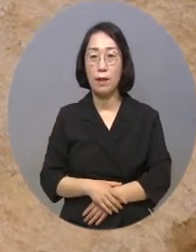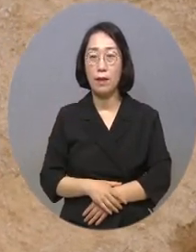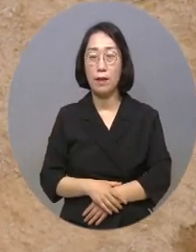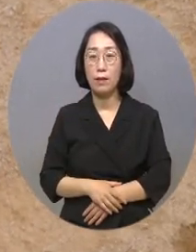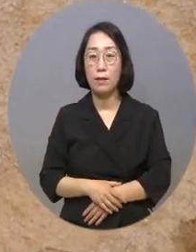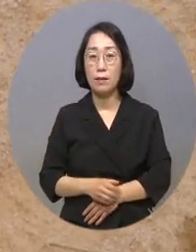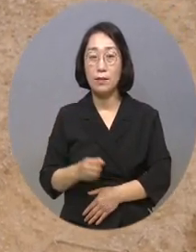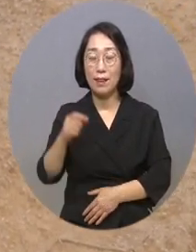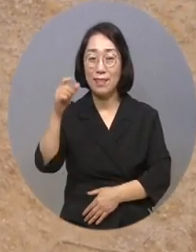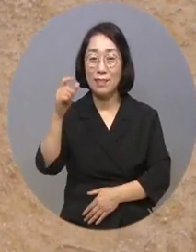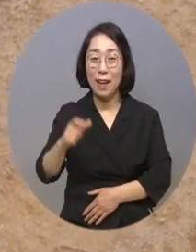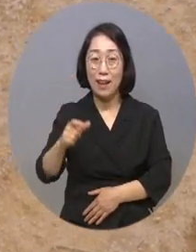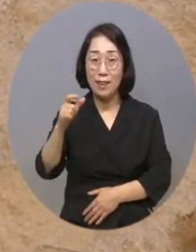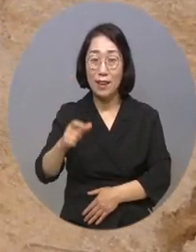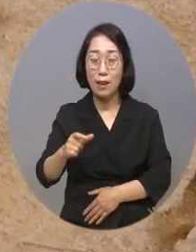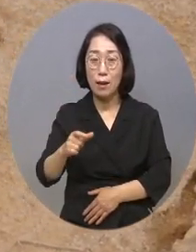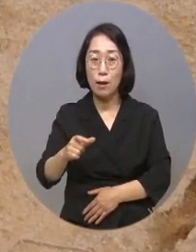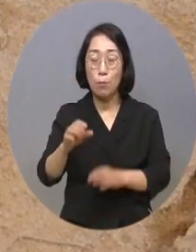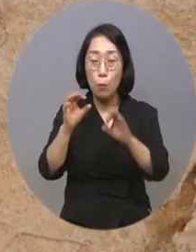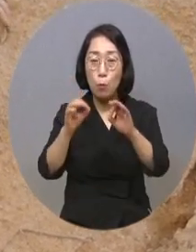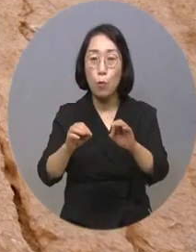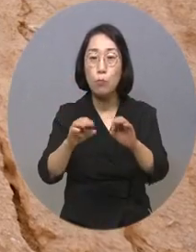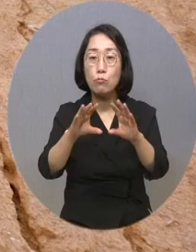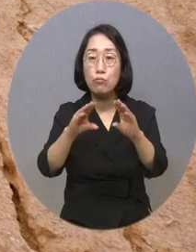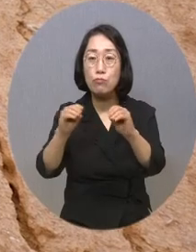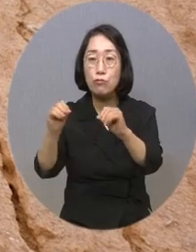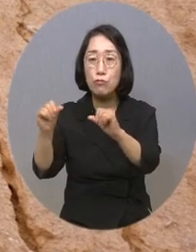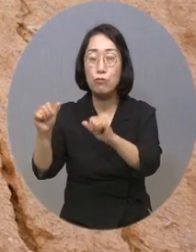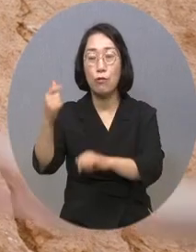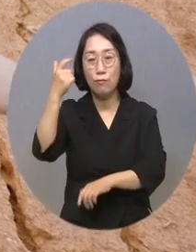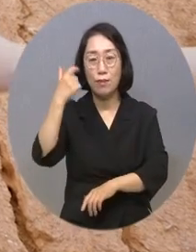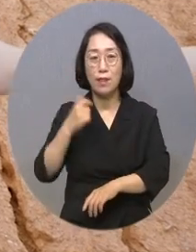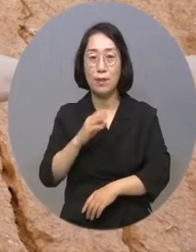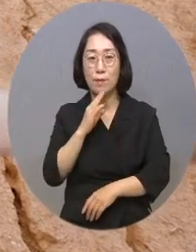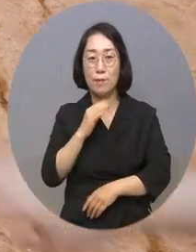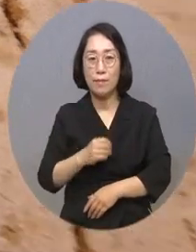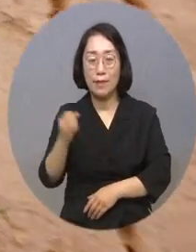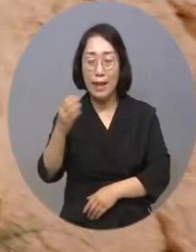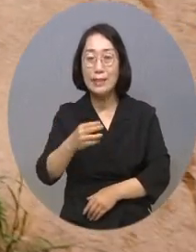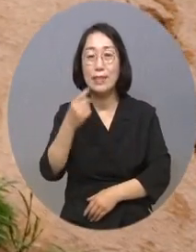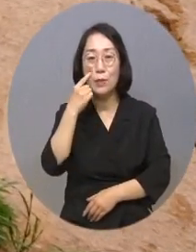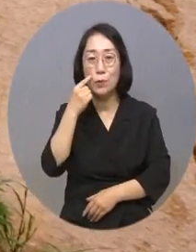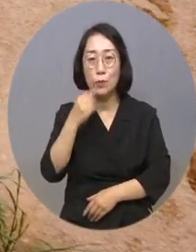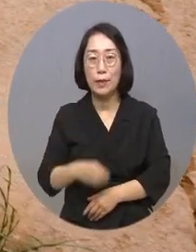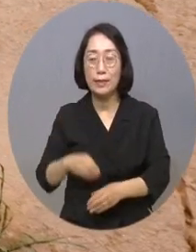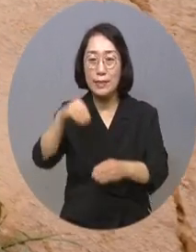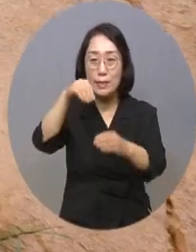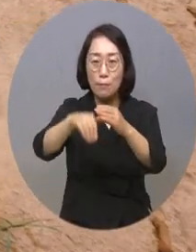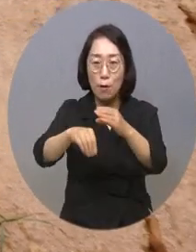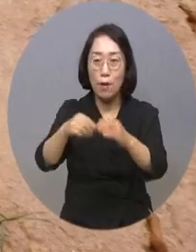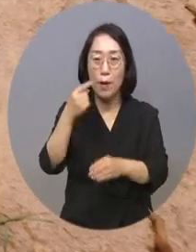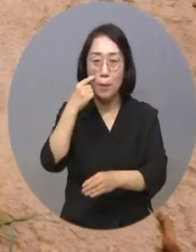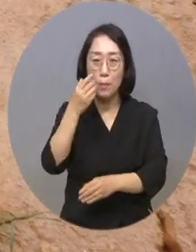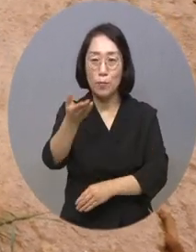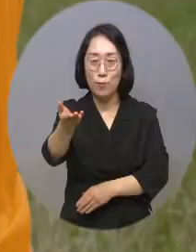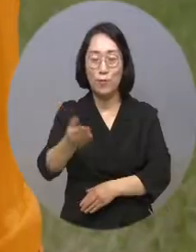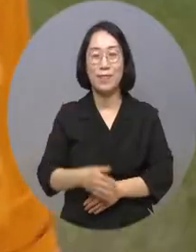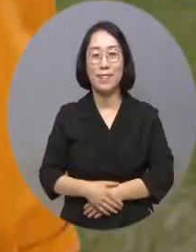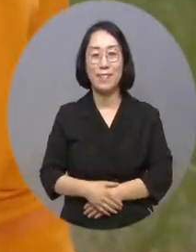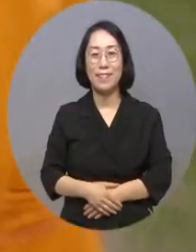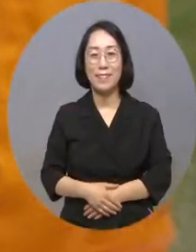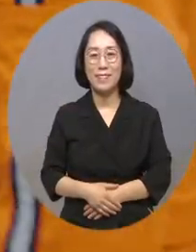흙이야? 근데 뭔가 느낌은 부드러워. 이거 다시 심어줘요, 형. 버텐데 형, 이거 다시 심어요. 이거